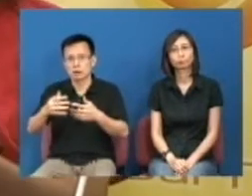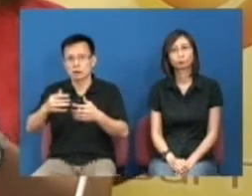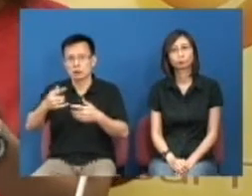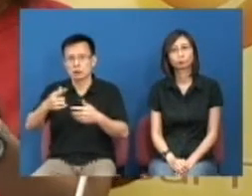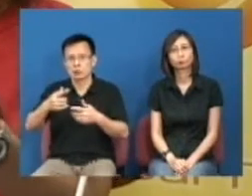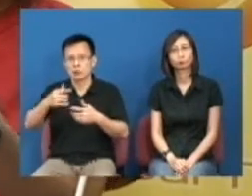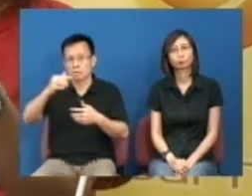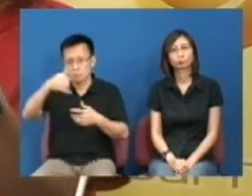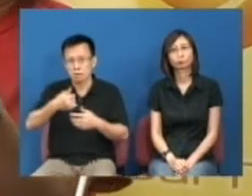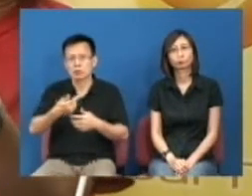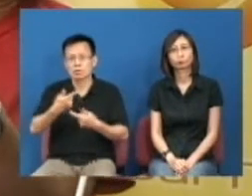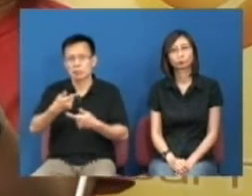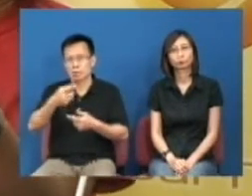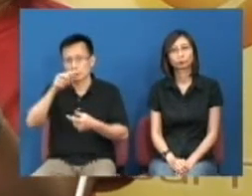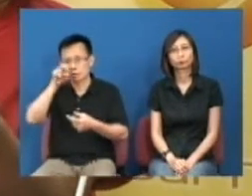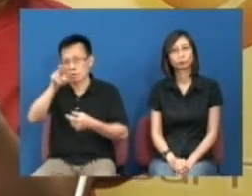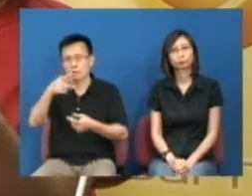先睇到成個